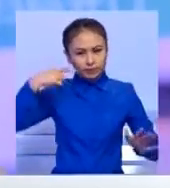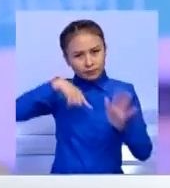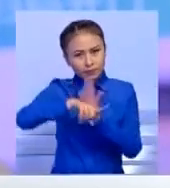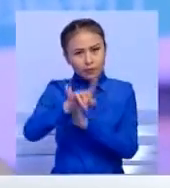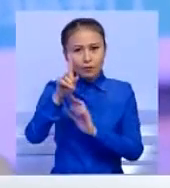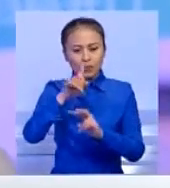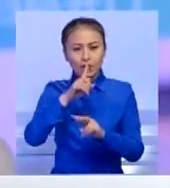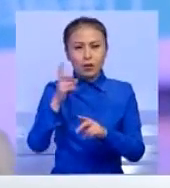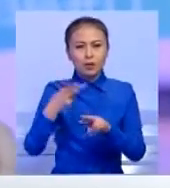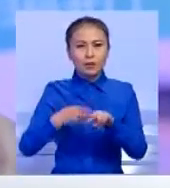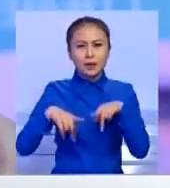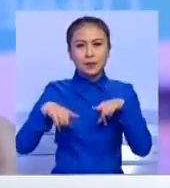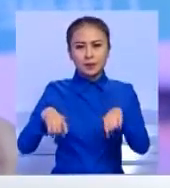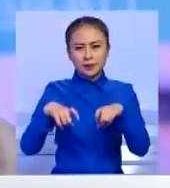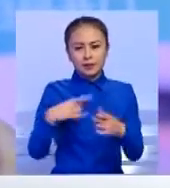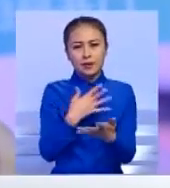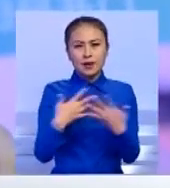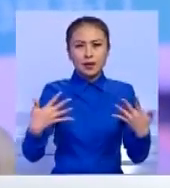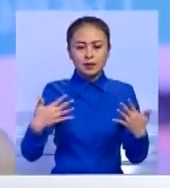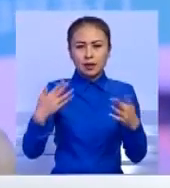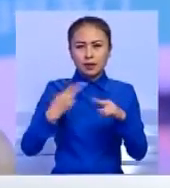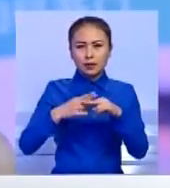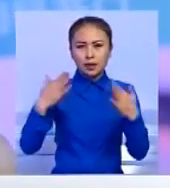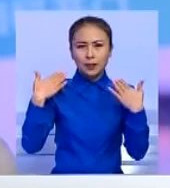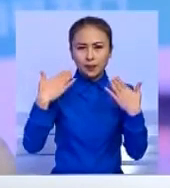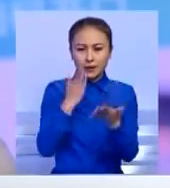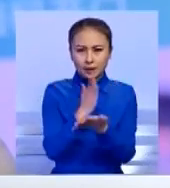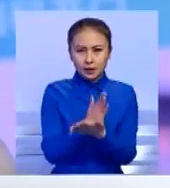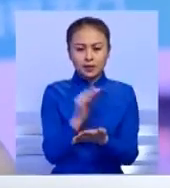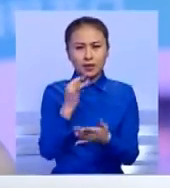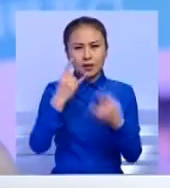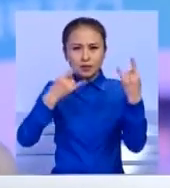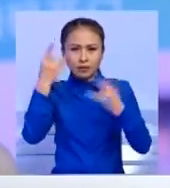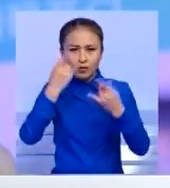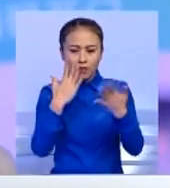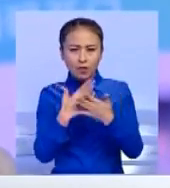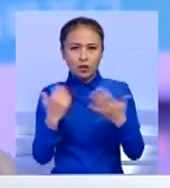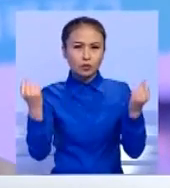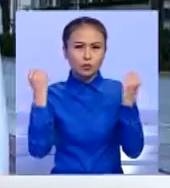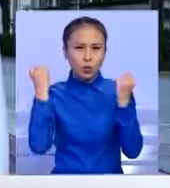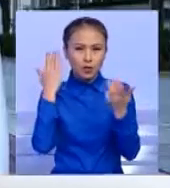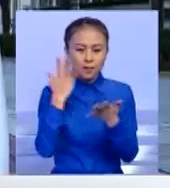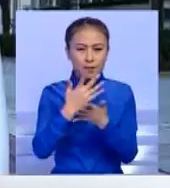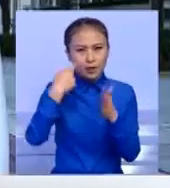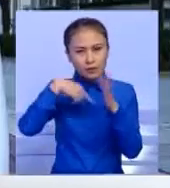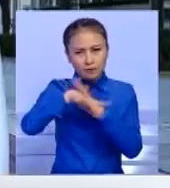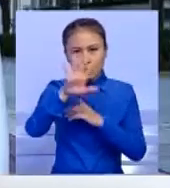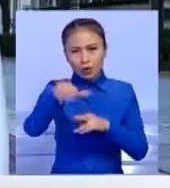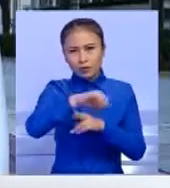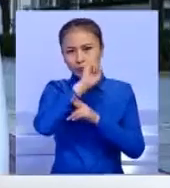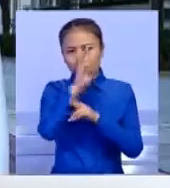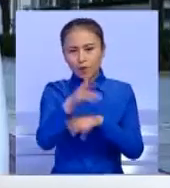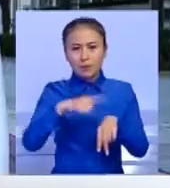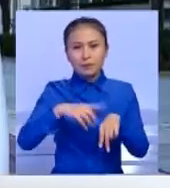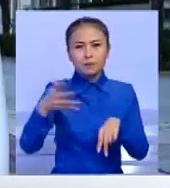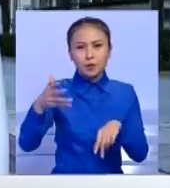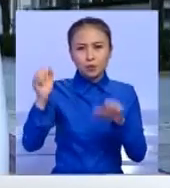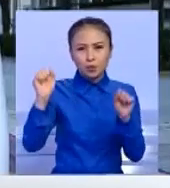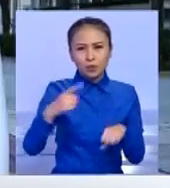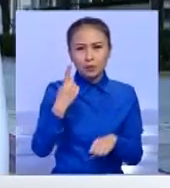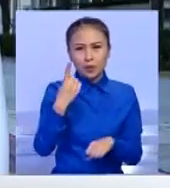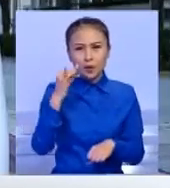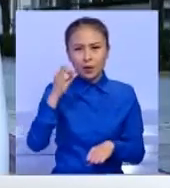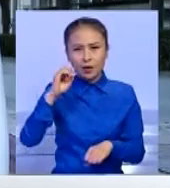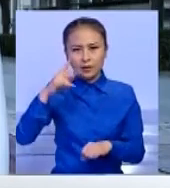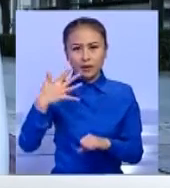ішінде жүгіру жолағы, желдеткіш және теледидар бар. Шағын спорт зал жұмысы толық автоматтандырылған. 5 минут жүгіру ақысы